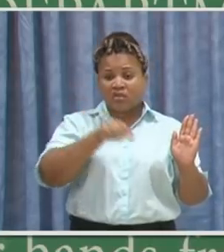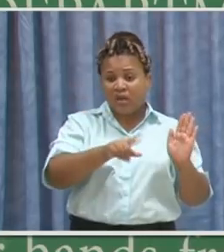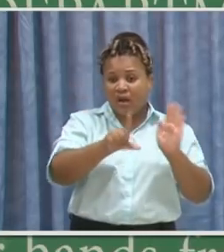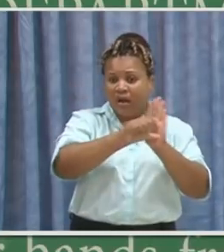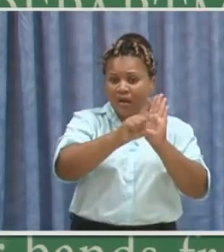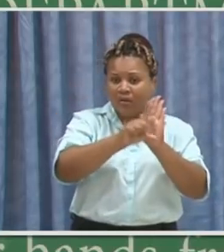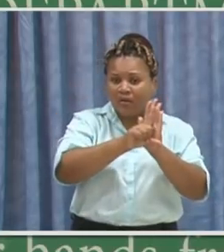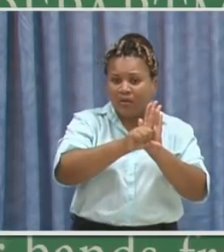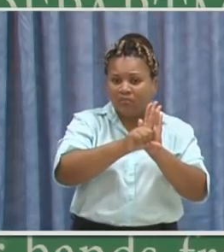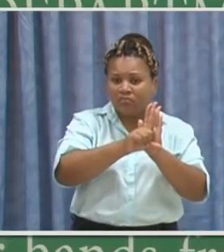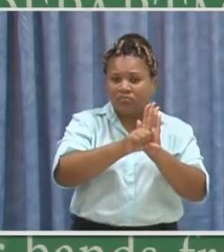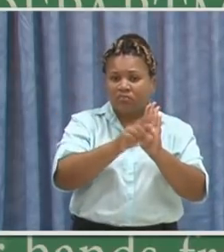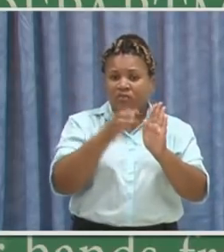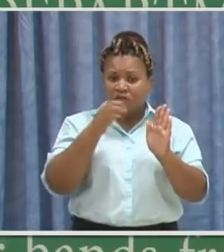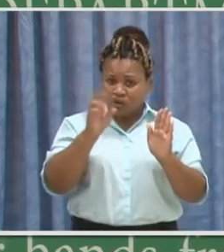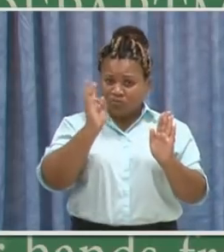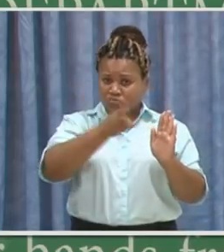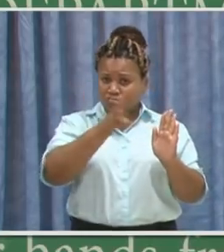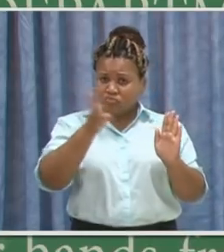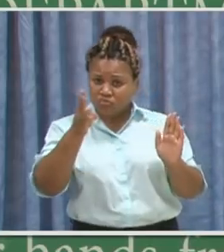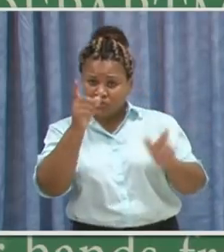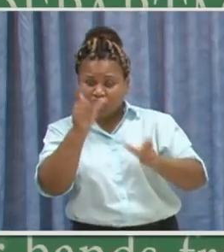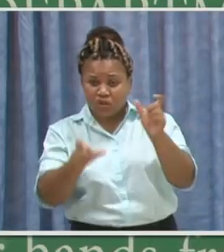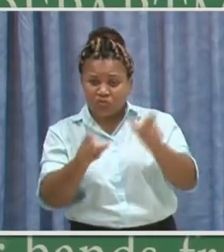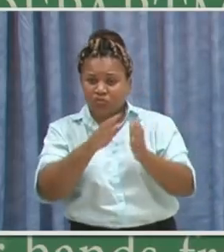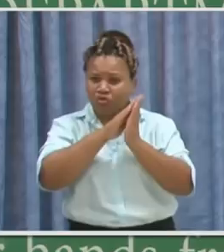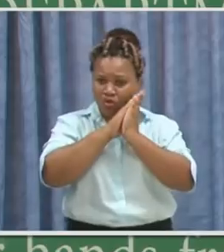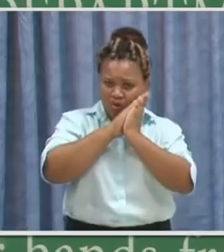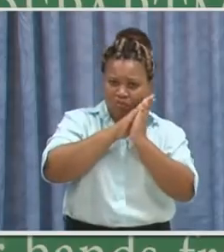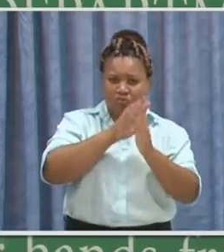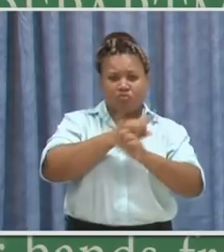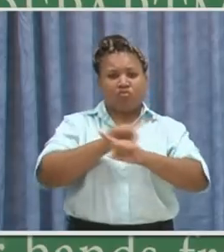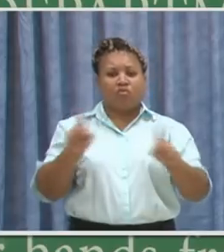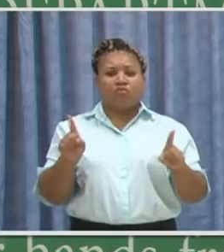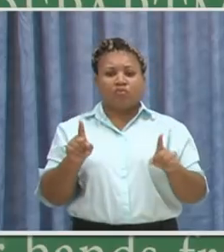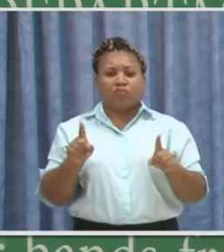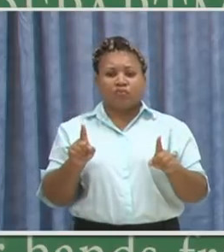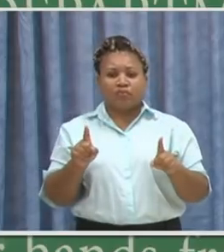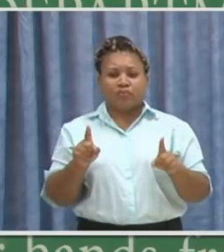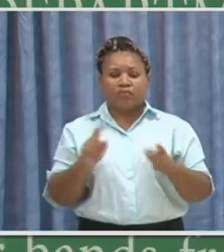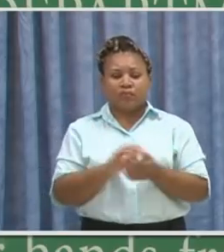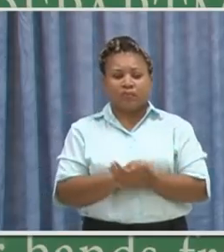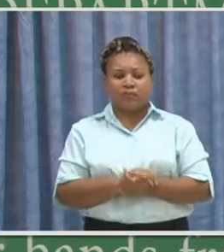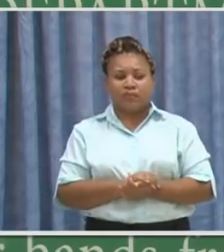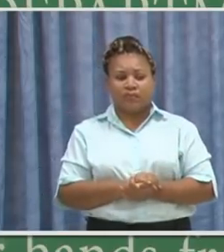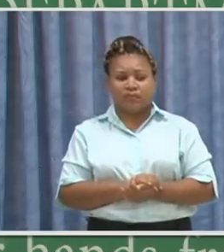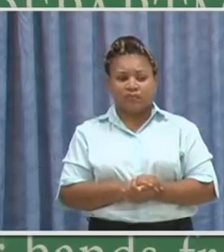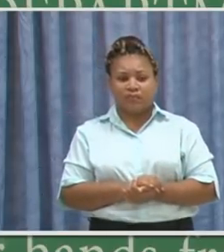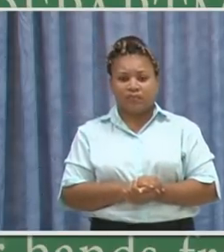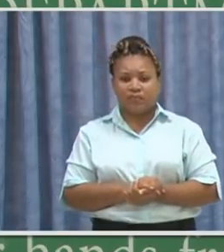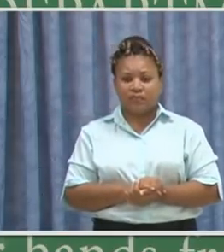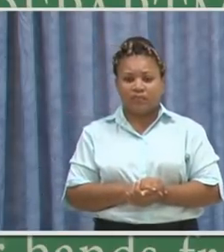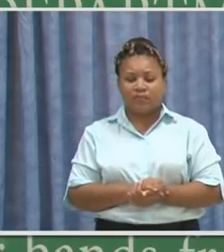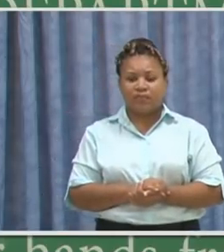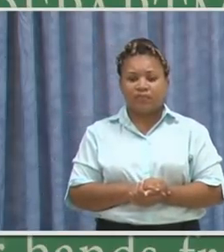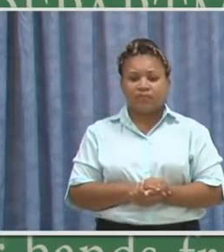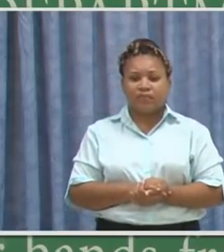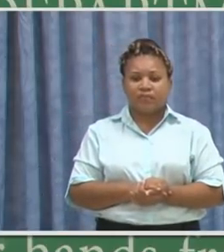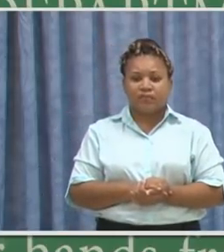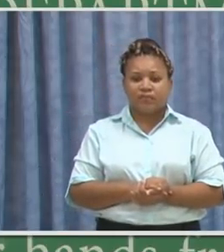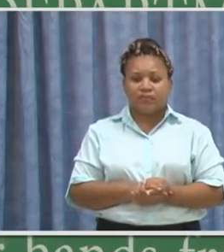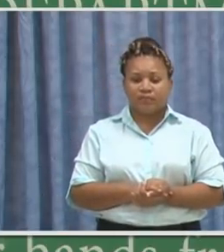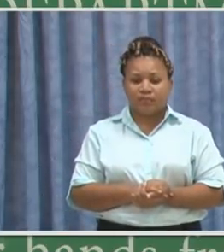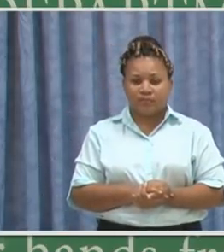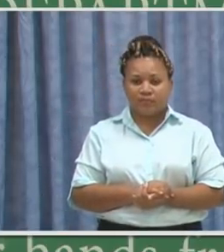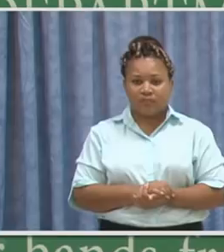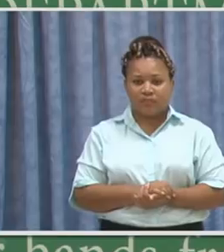plus tard, mon cas dit tout bon endroit travail, bon endroit qui emploie. Quand c'est quelqu'un qui a mis sa minimum criteria,